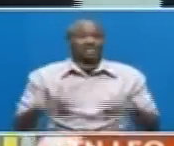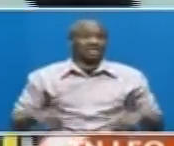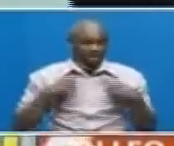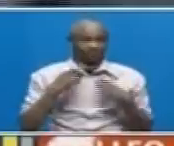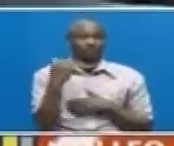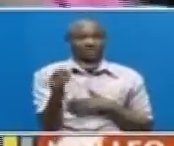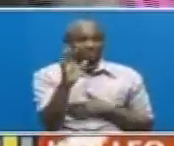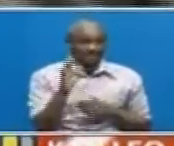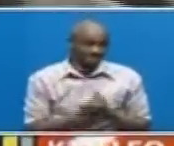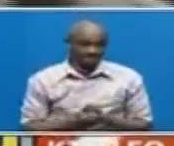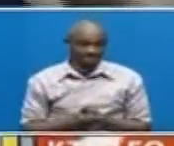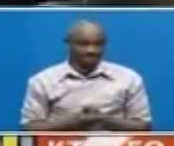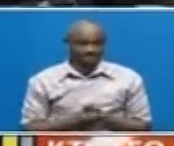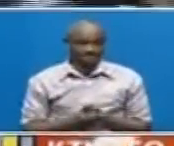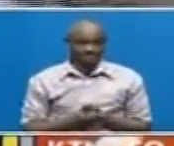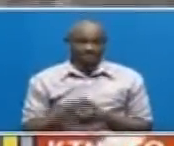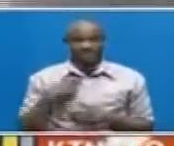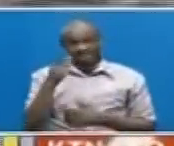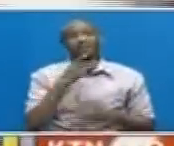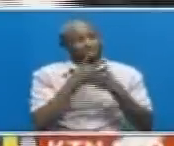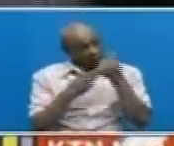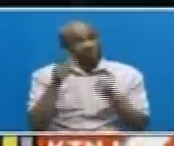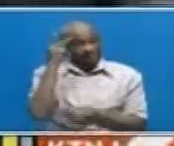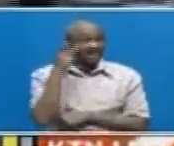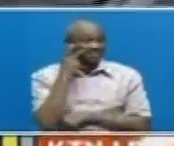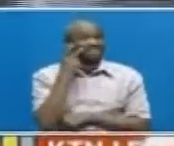kumlea mwanawe. Nimelelewa with both parents.